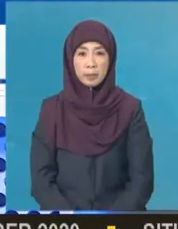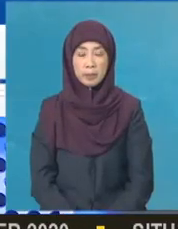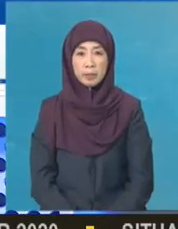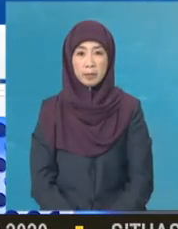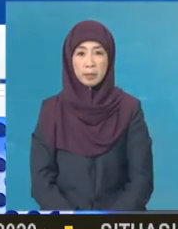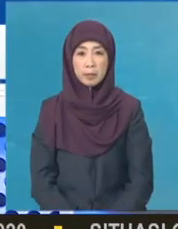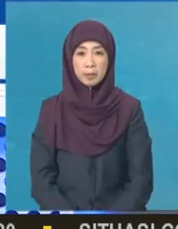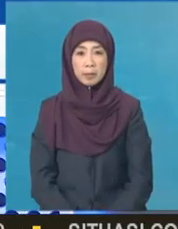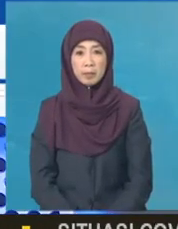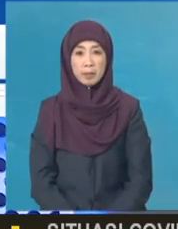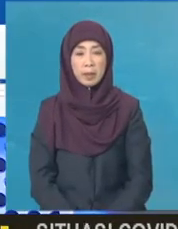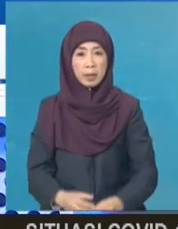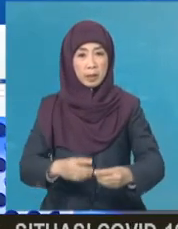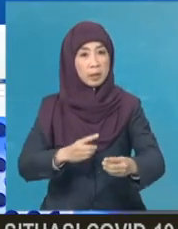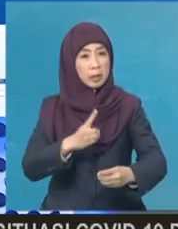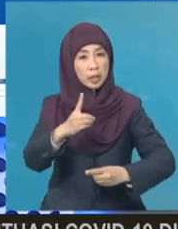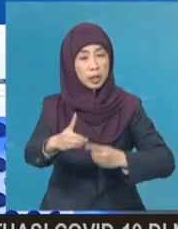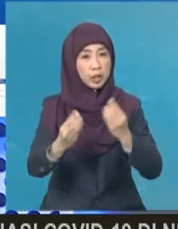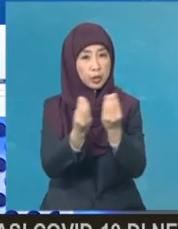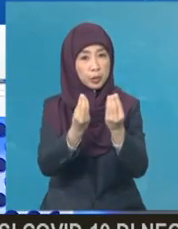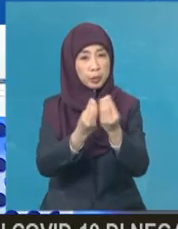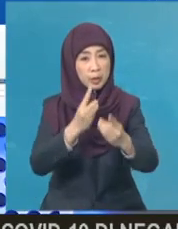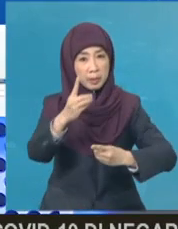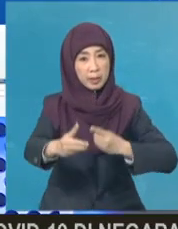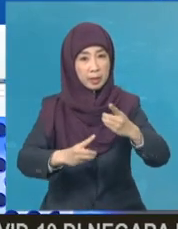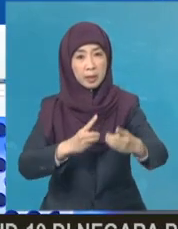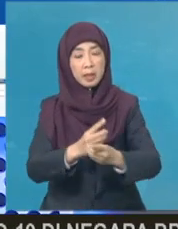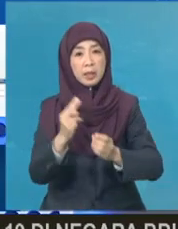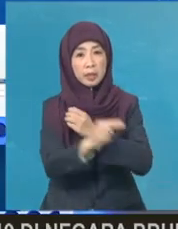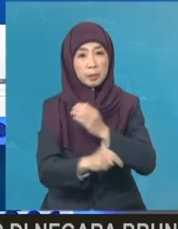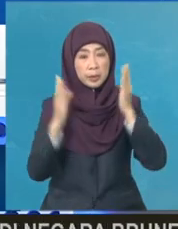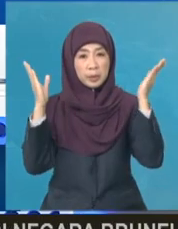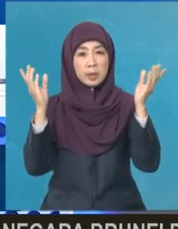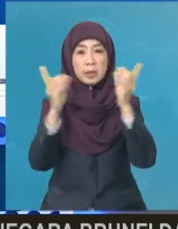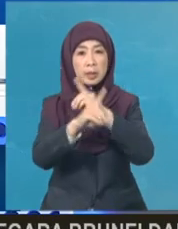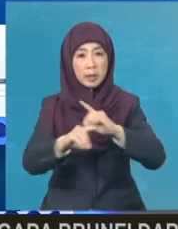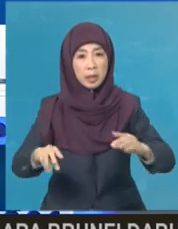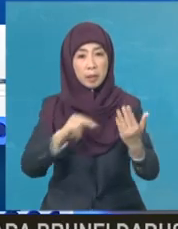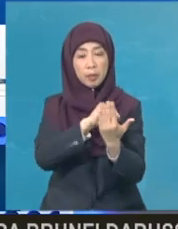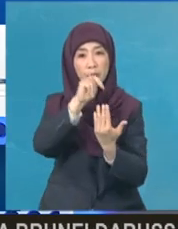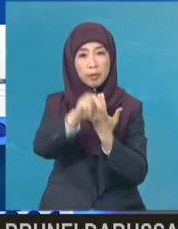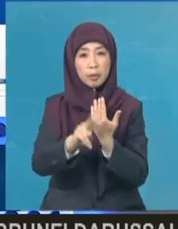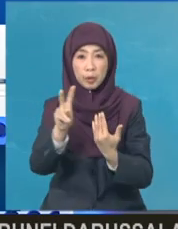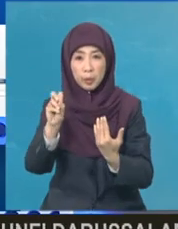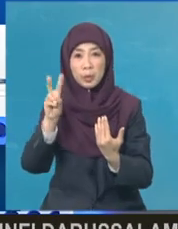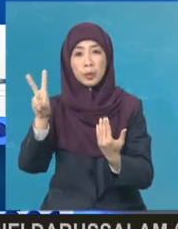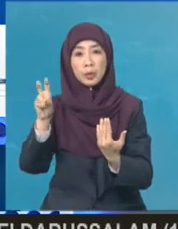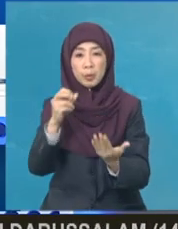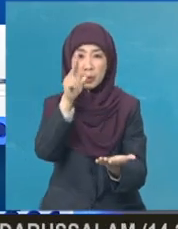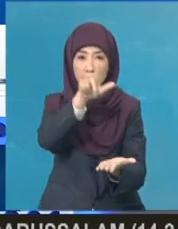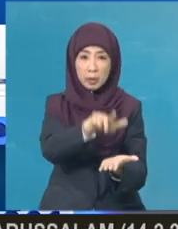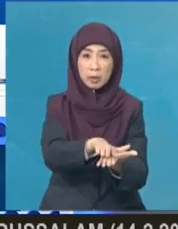Rp Hai nilai jumlah perdagangan negara Brunei Darussalam pada bulan November 2020 dicatatkan